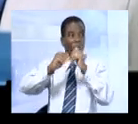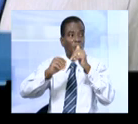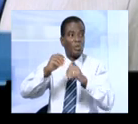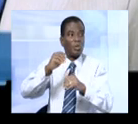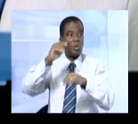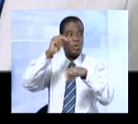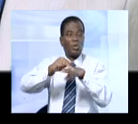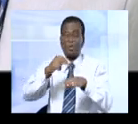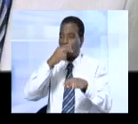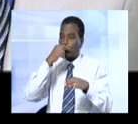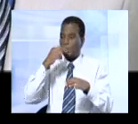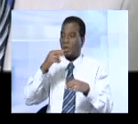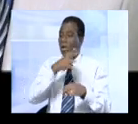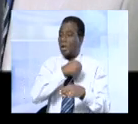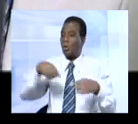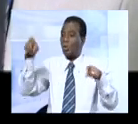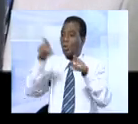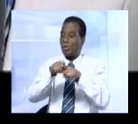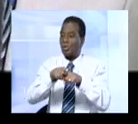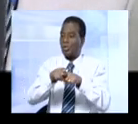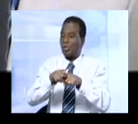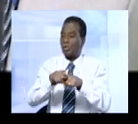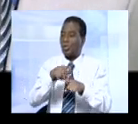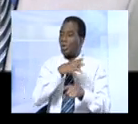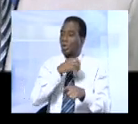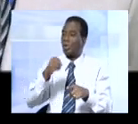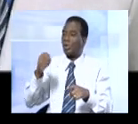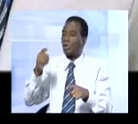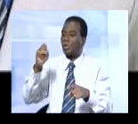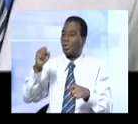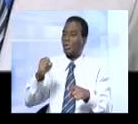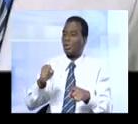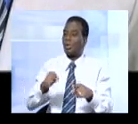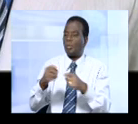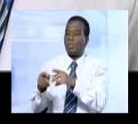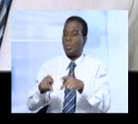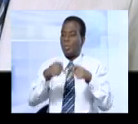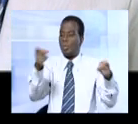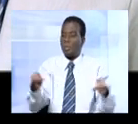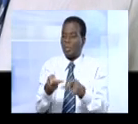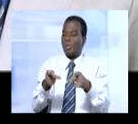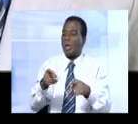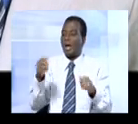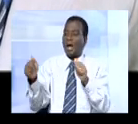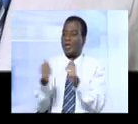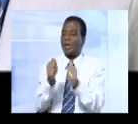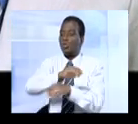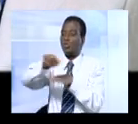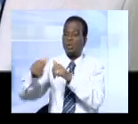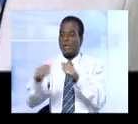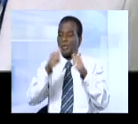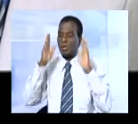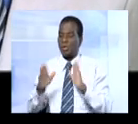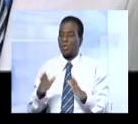et des particuliers, et aussi qu'un cabinet privé qui doit être mis en place avec tous les acteurs du bâtiment et des travaux